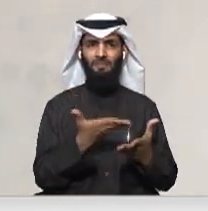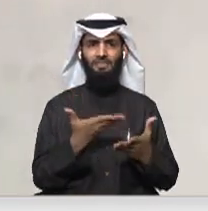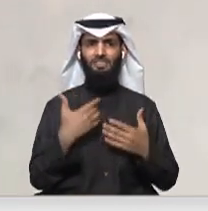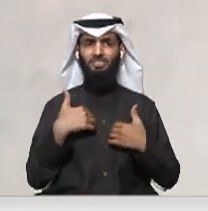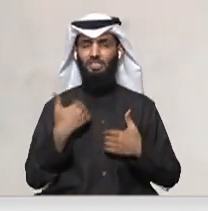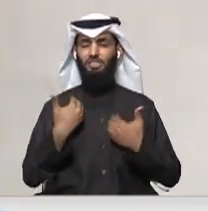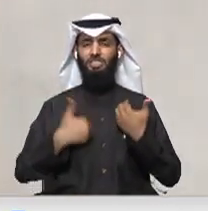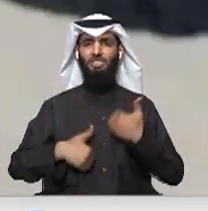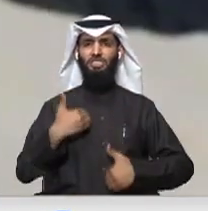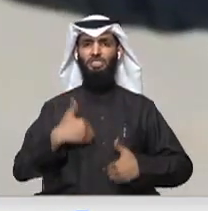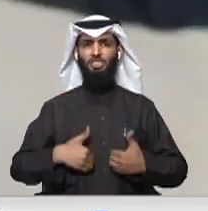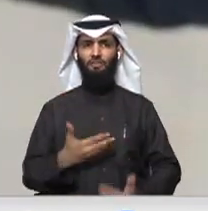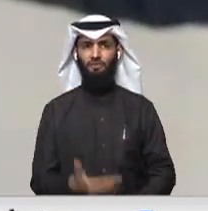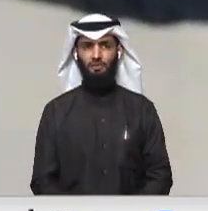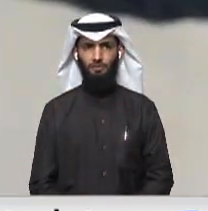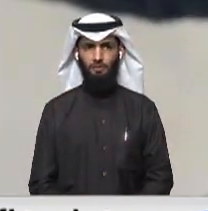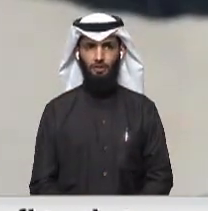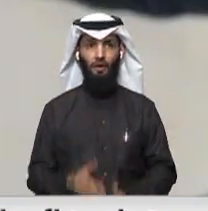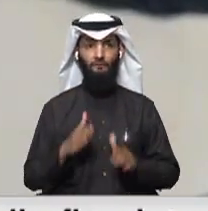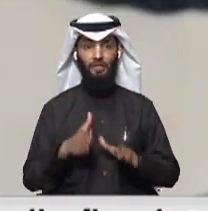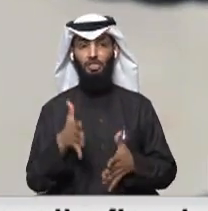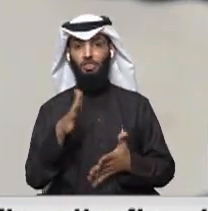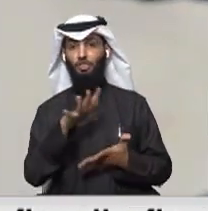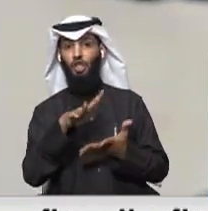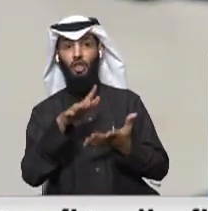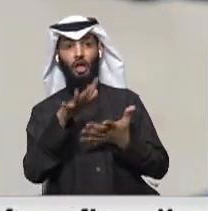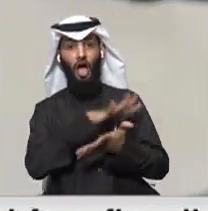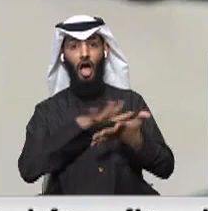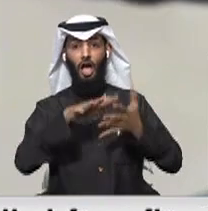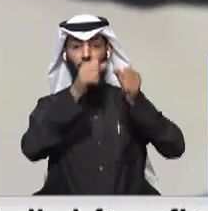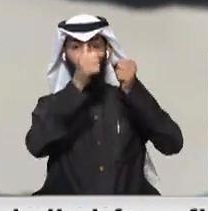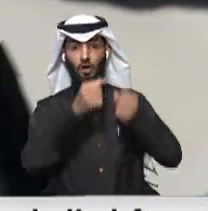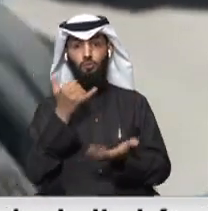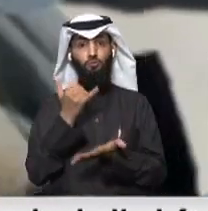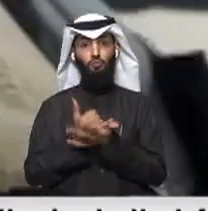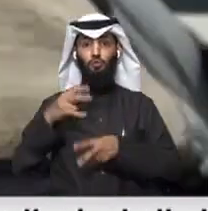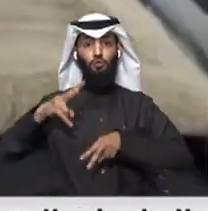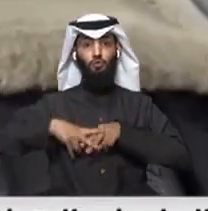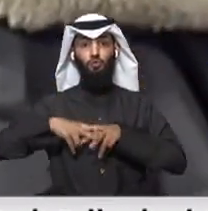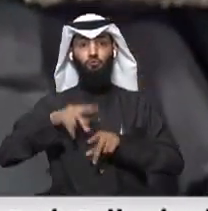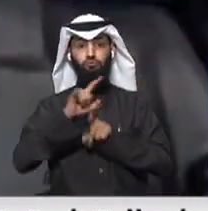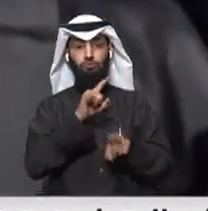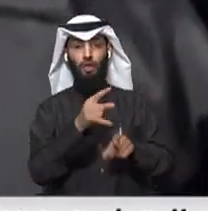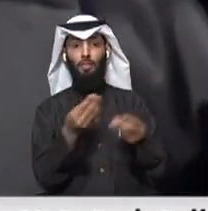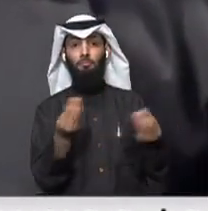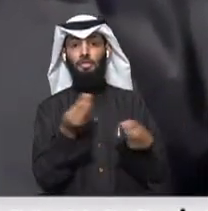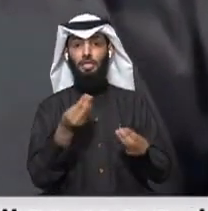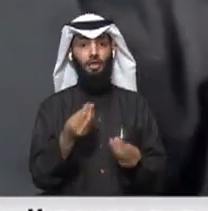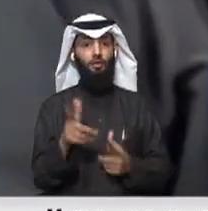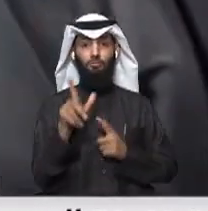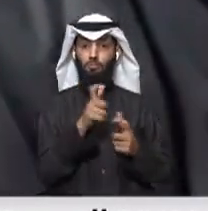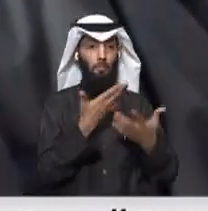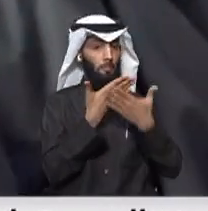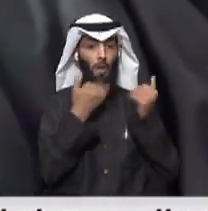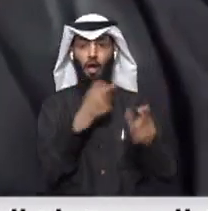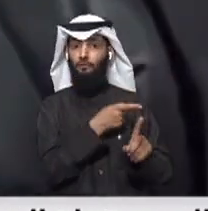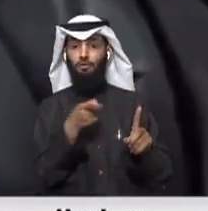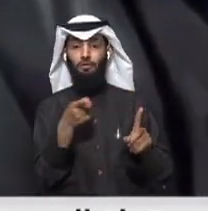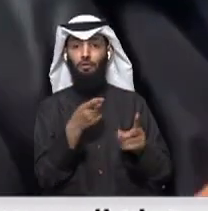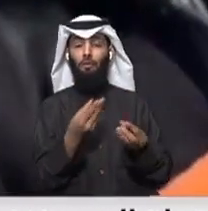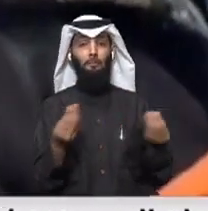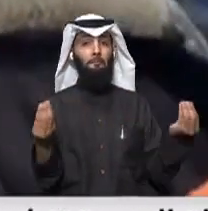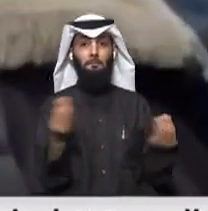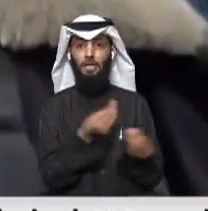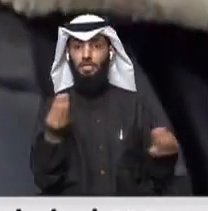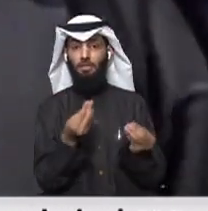صوابت في جري وفي ايدي. هذه مجازر تقوم فيها اسرائيل بحق هؤلاء المواطنين العزل الابرياء في قطاع غزه الذين